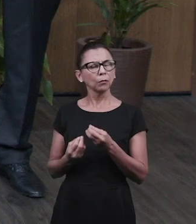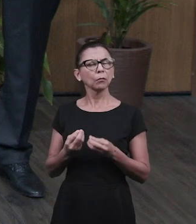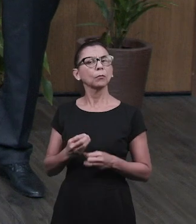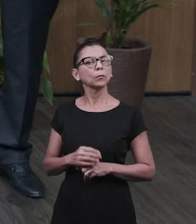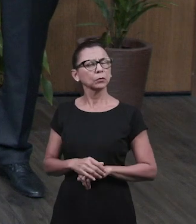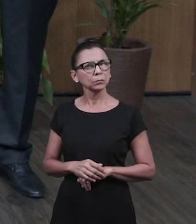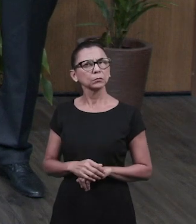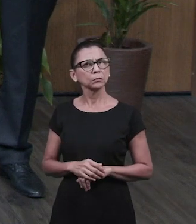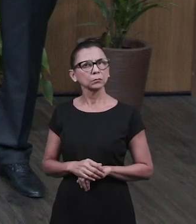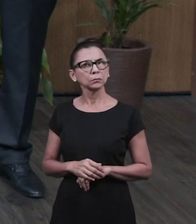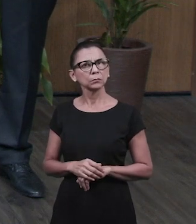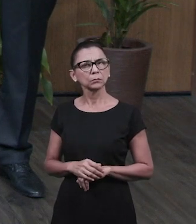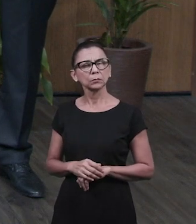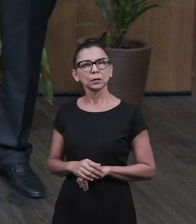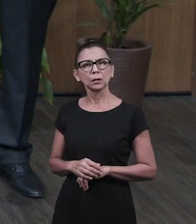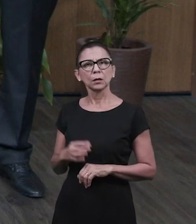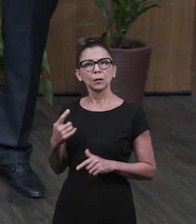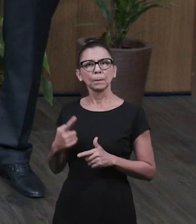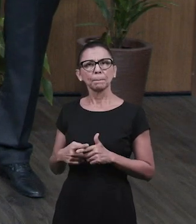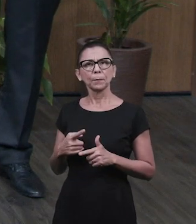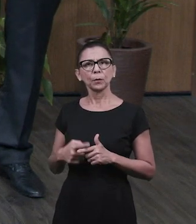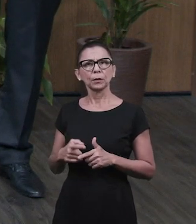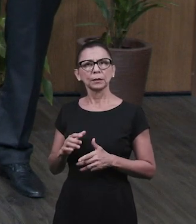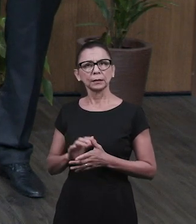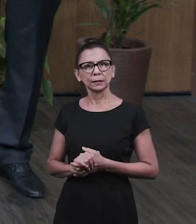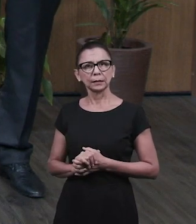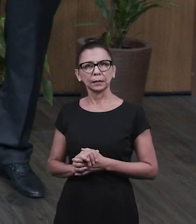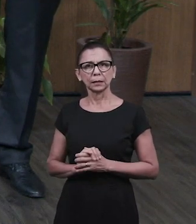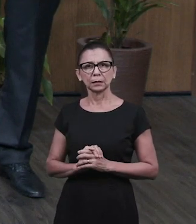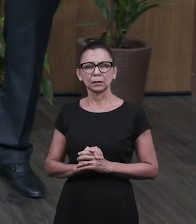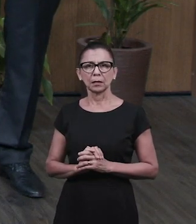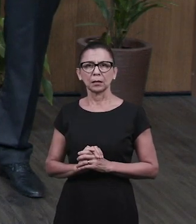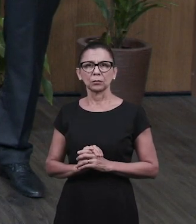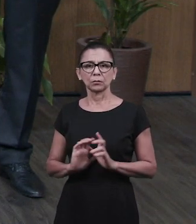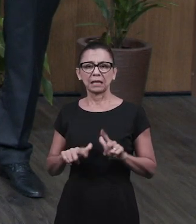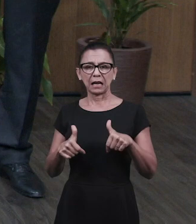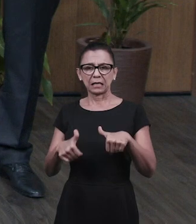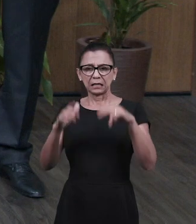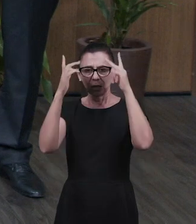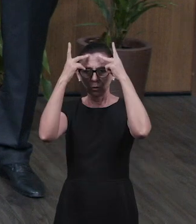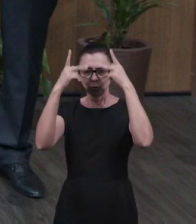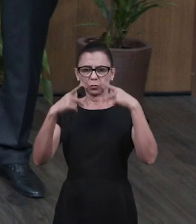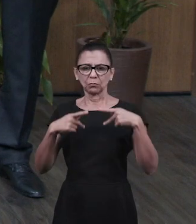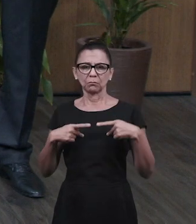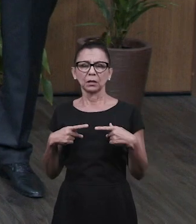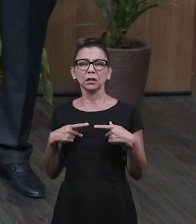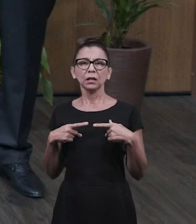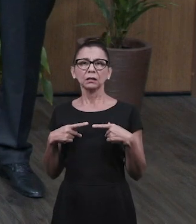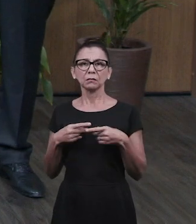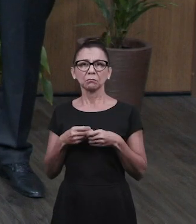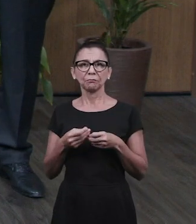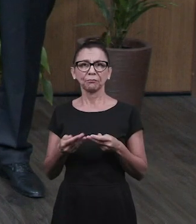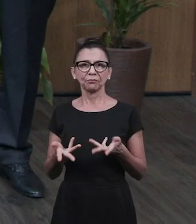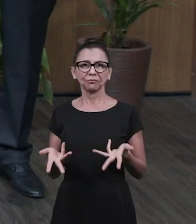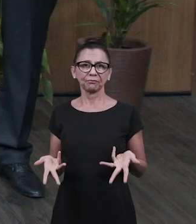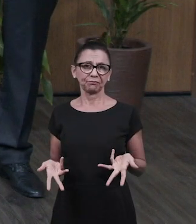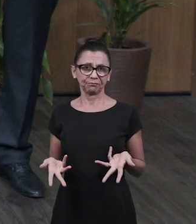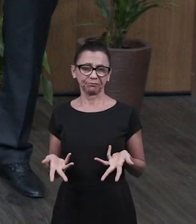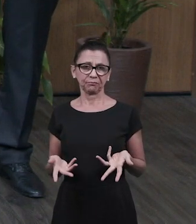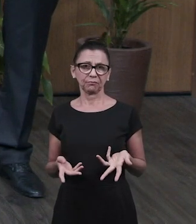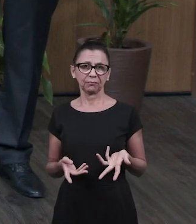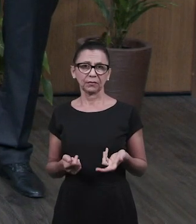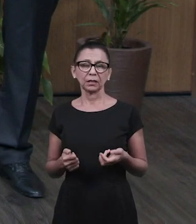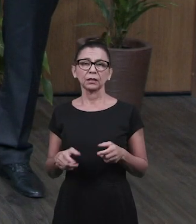se corrompt? Le gouvernement et la direction de l'homme sont faillibles,